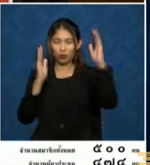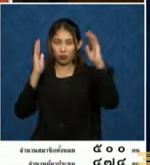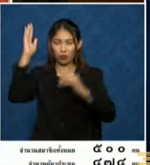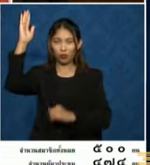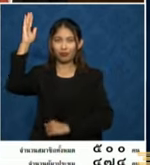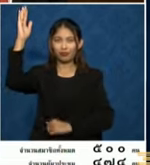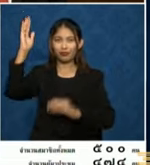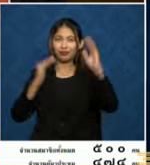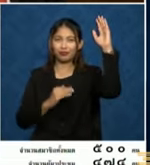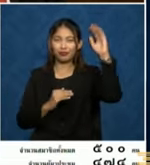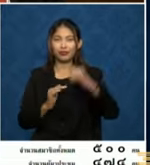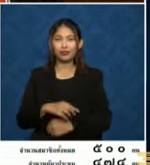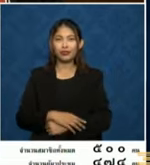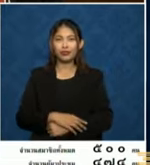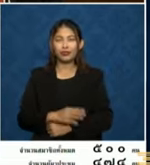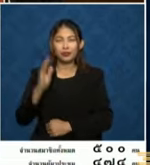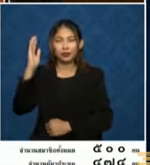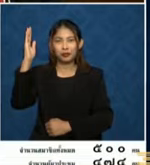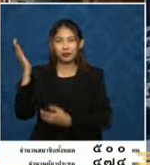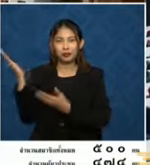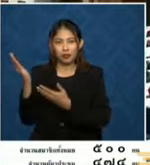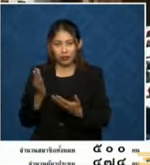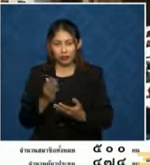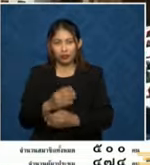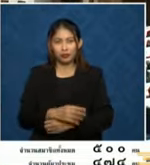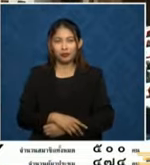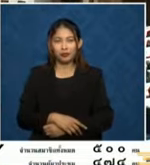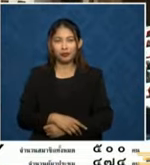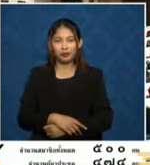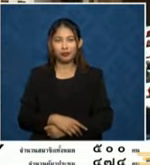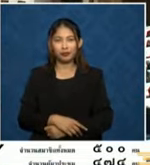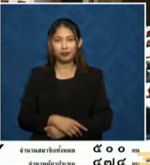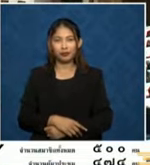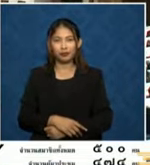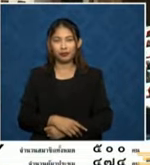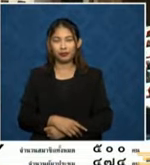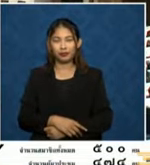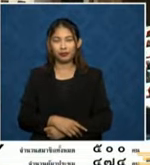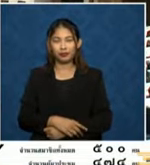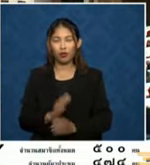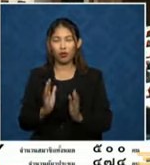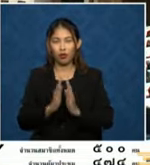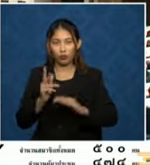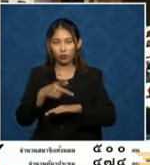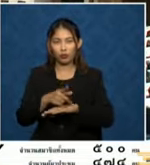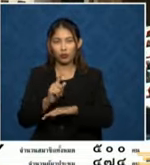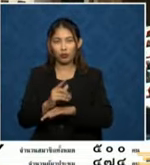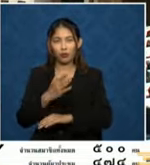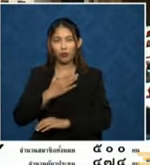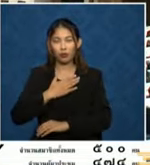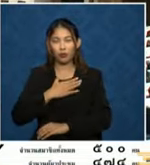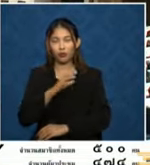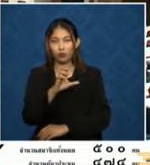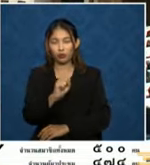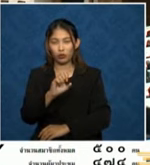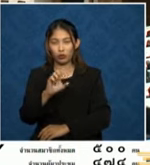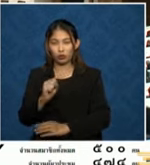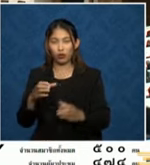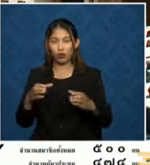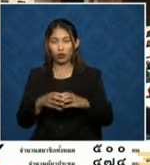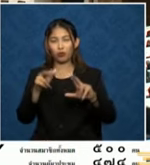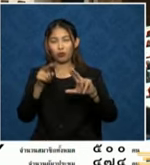งครับ คนภายนอก ครับครับขออนุญาตครับไปเชิญท่านประธานวิปครับ ขอบคุณท่านประธานครับผมกอบุญดวงพิพัฒน์สกุลผู้แทนราษฎรบัญชีรายชื่อพรร